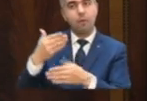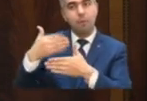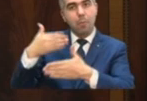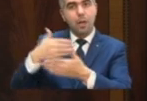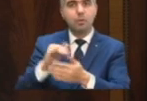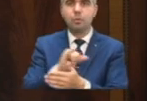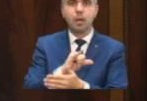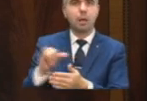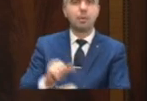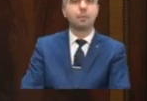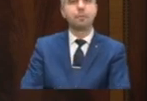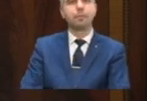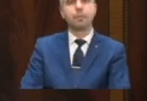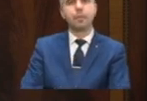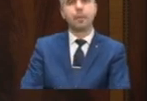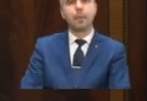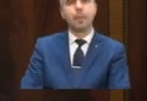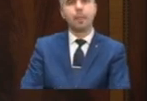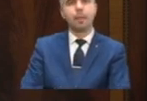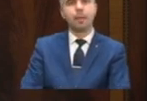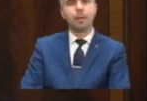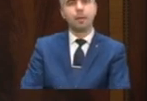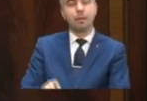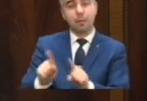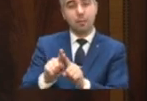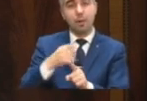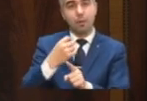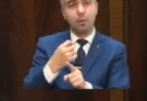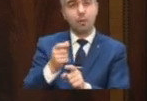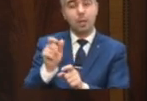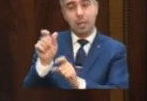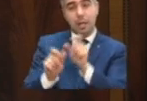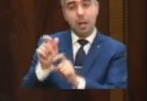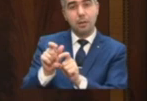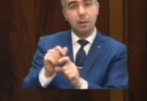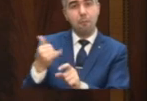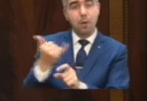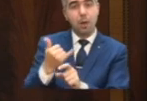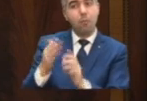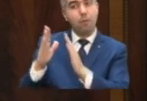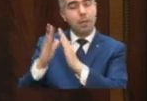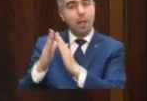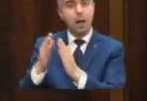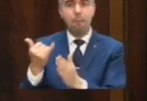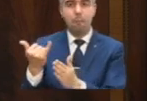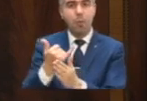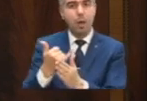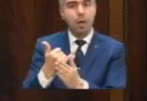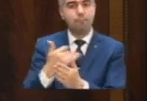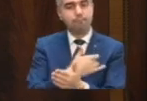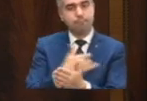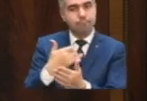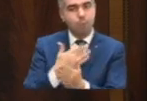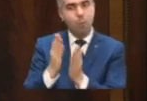وعار هذا وعار هذا وانه المواطن اللي بغي يعيش مزيان خاصو السكن اللائق والصحه الجيده والتعليم